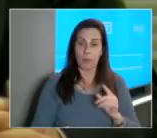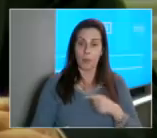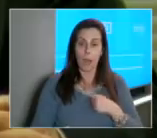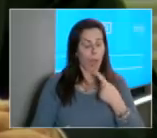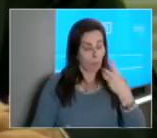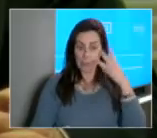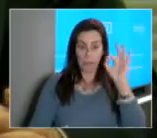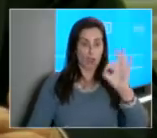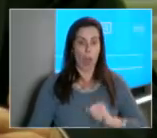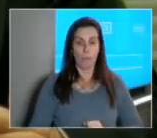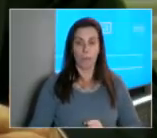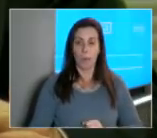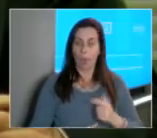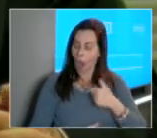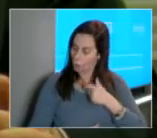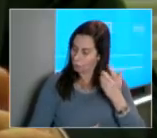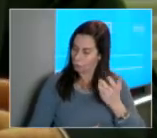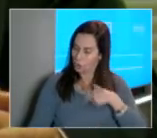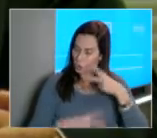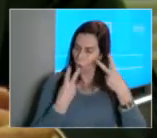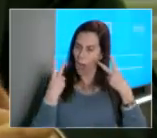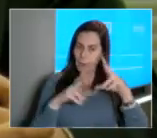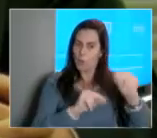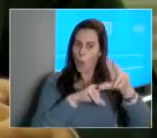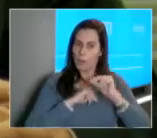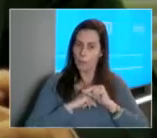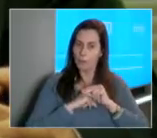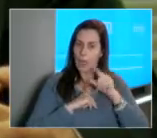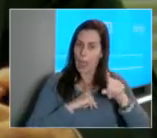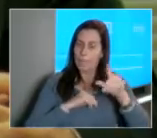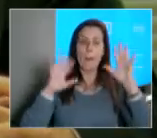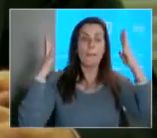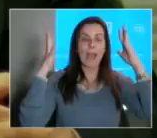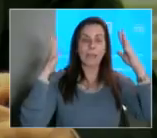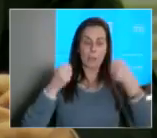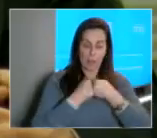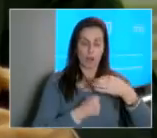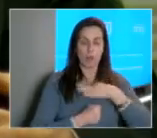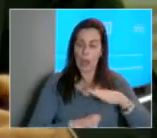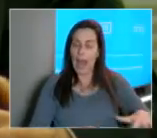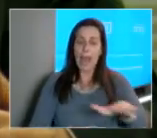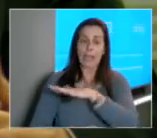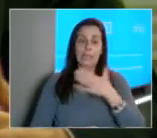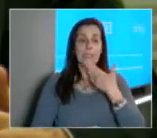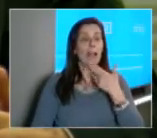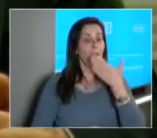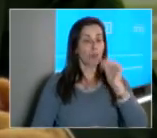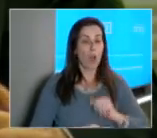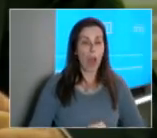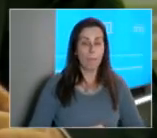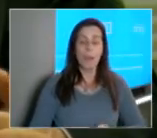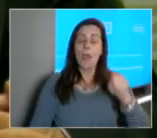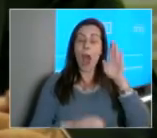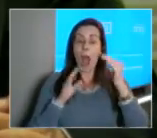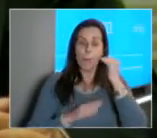מדבר בשפתם. אנחנו חולקים ערכים דומים. הם מעריצים את המאבק שלנו על ארץ ישראל ועל ירושלים.